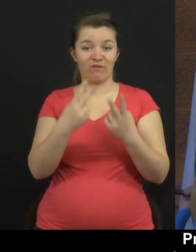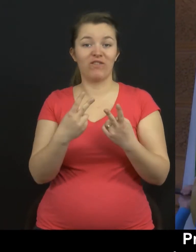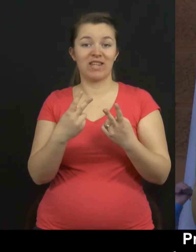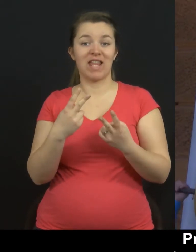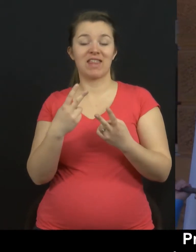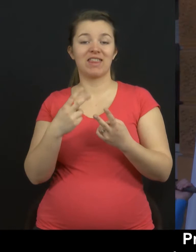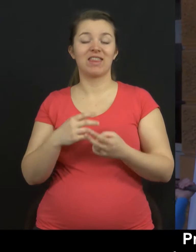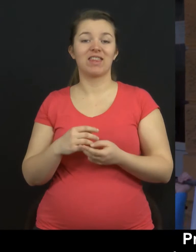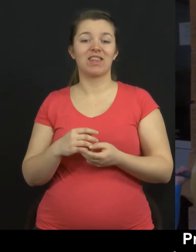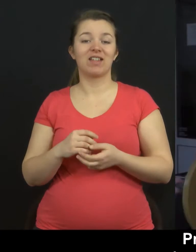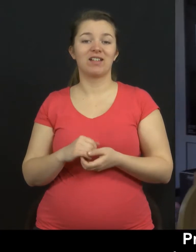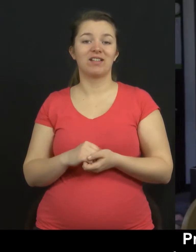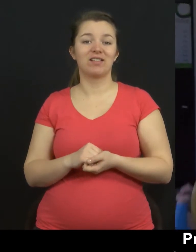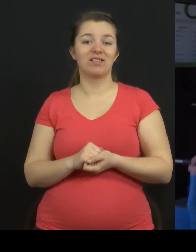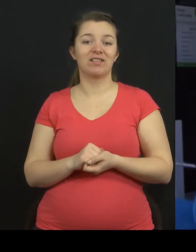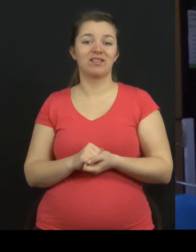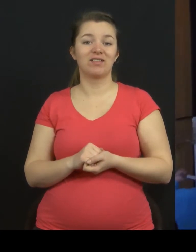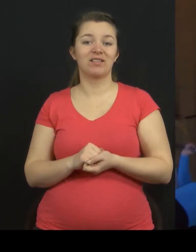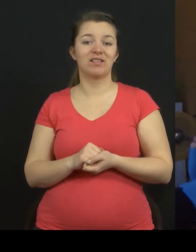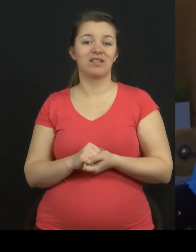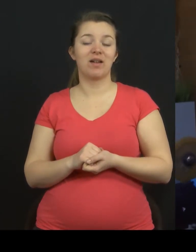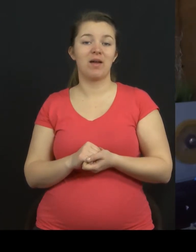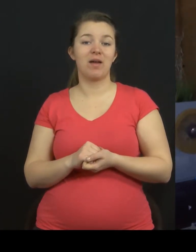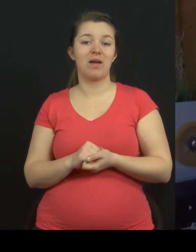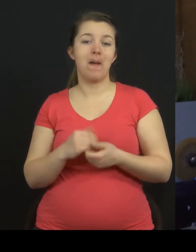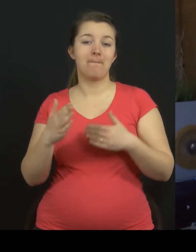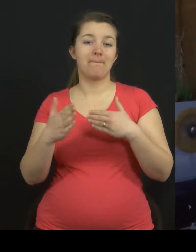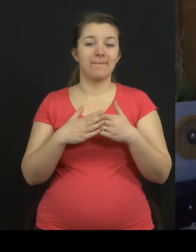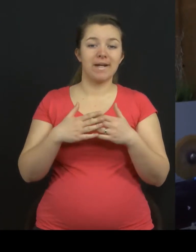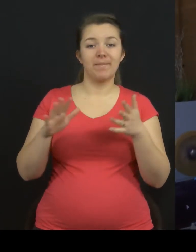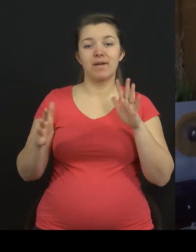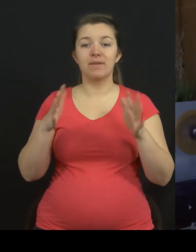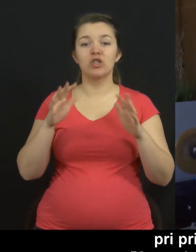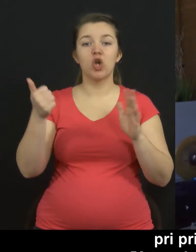v bistvu je to, kar si želimo videti. Ne?